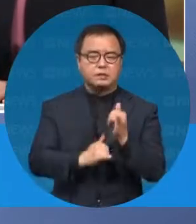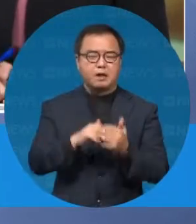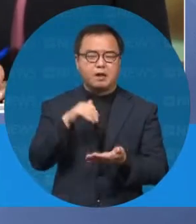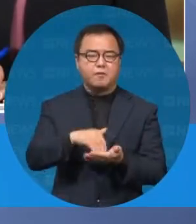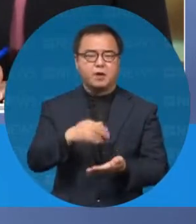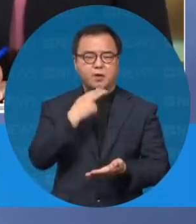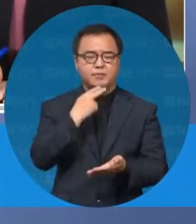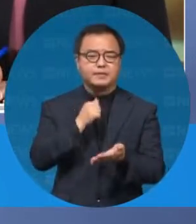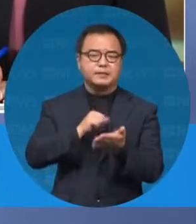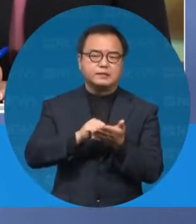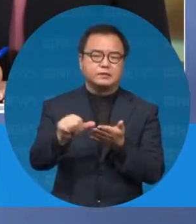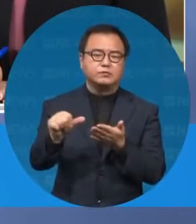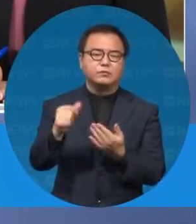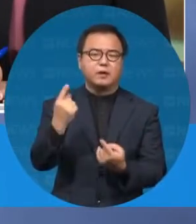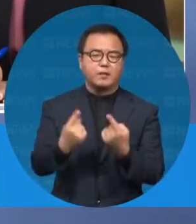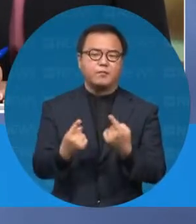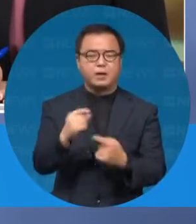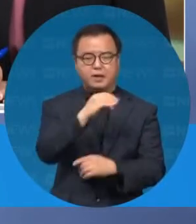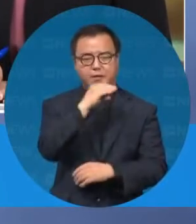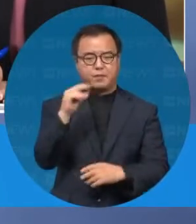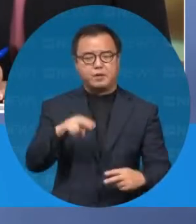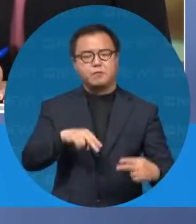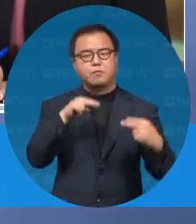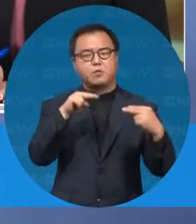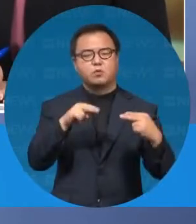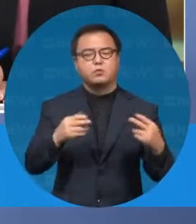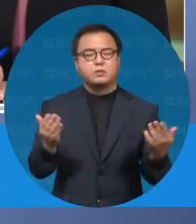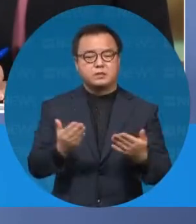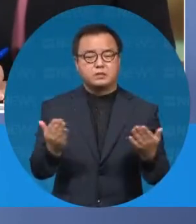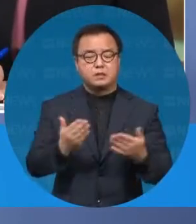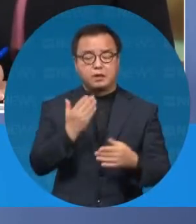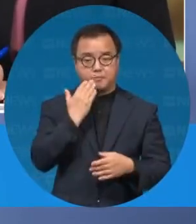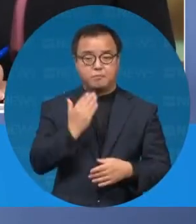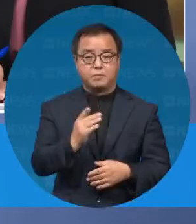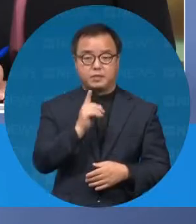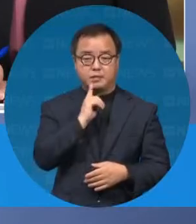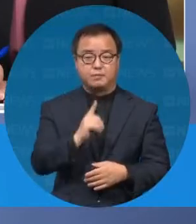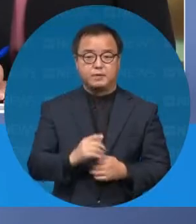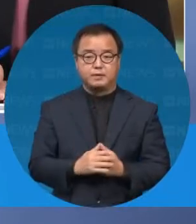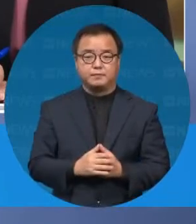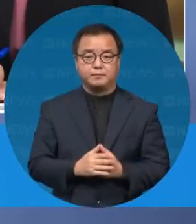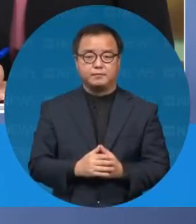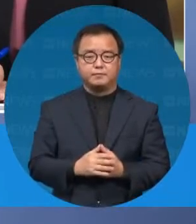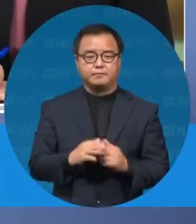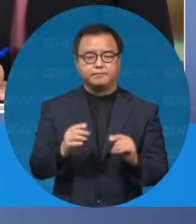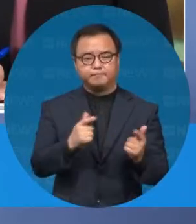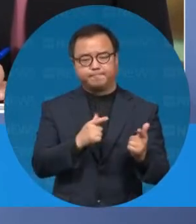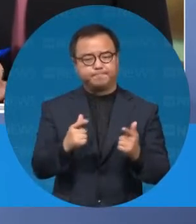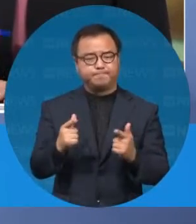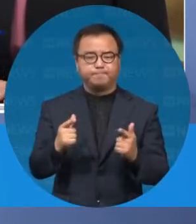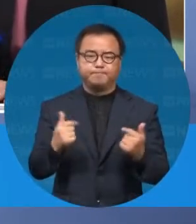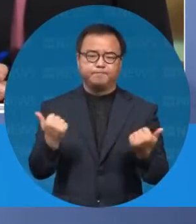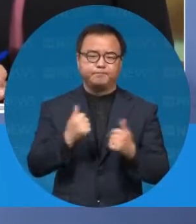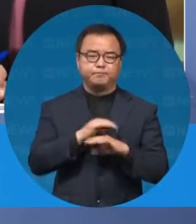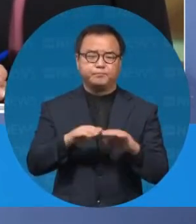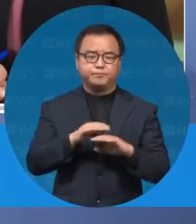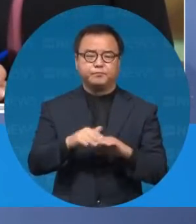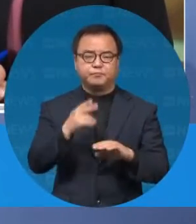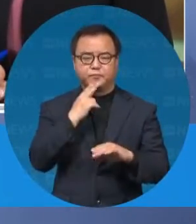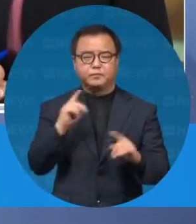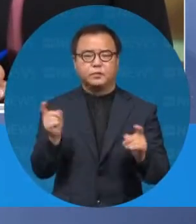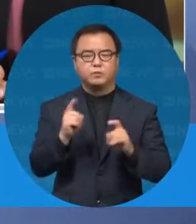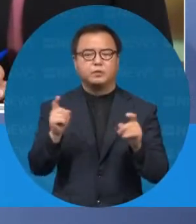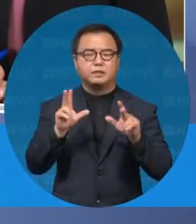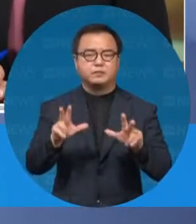지우기 보단 제대로 마주하는 의식이 될거라는 목소리도 나오고 있는데요 2타입 없는 공방은 지금도 계속되고